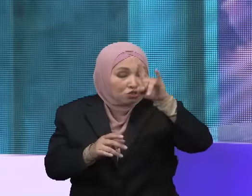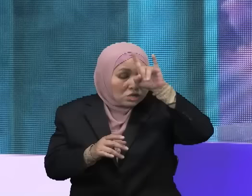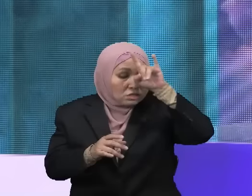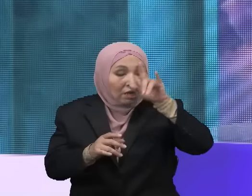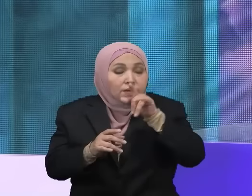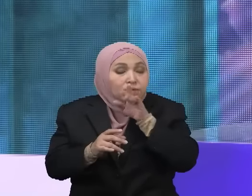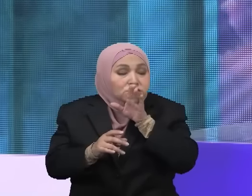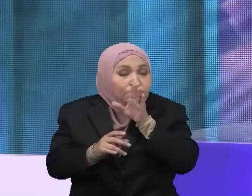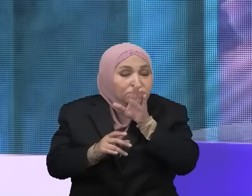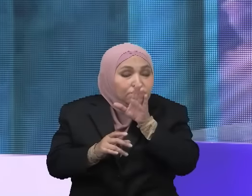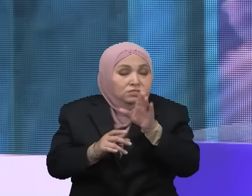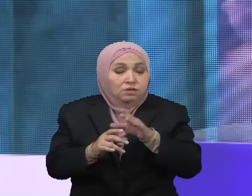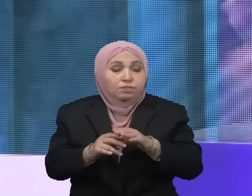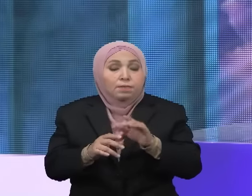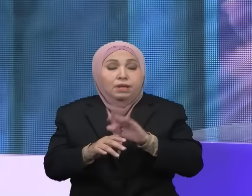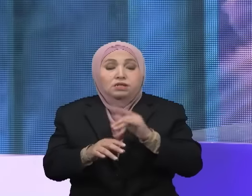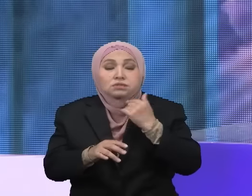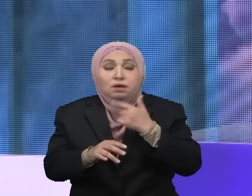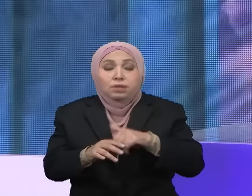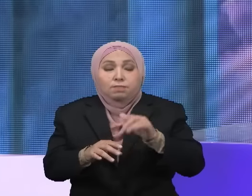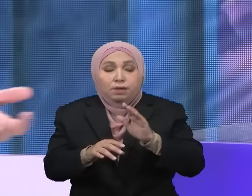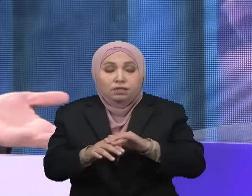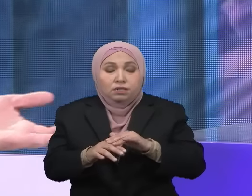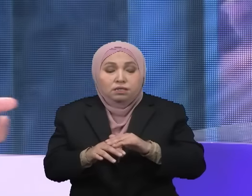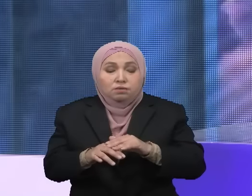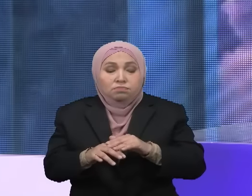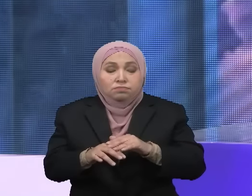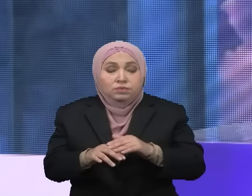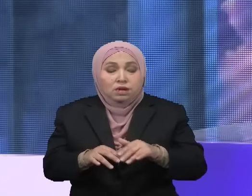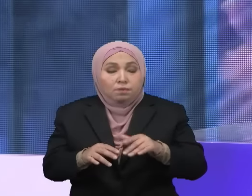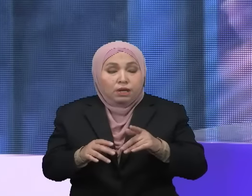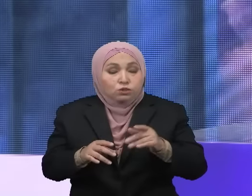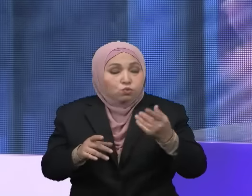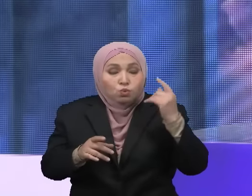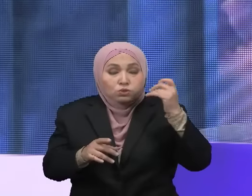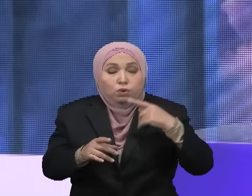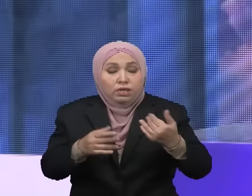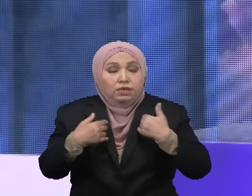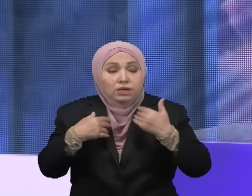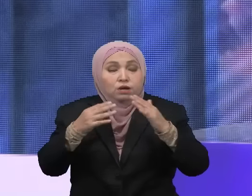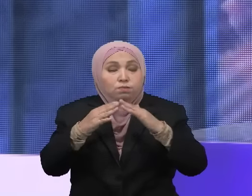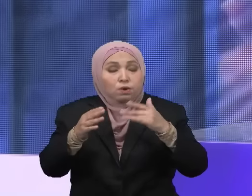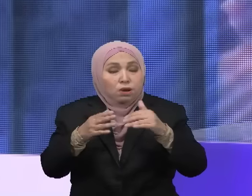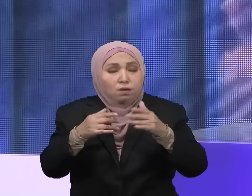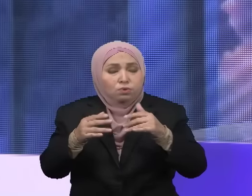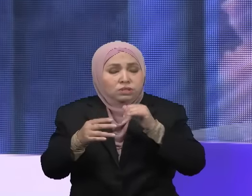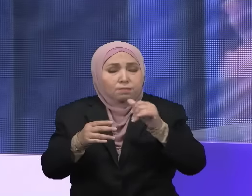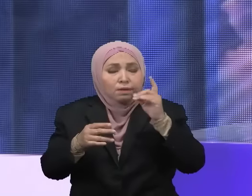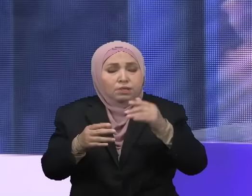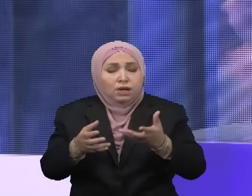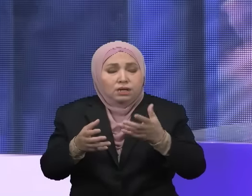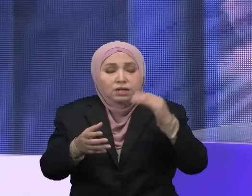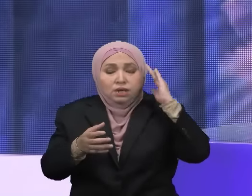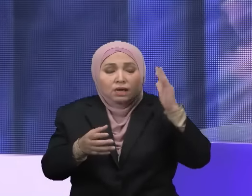dia bisik kepada siapa? Kepada kita lah. Kepada tuan-tuan yang berada kat rumah tu, walaupun tak berapa nak dengar sangat, tapi